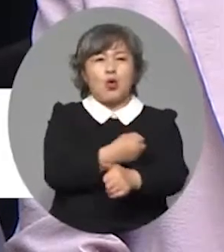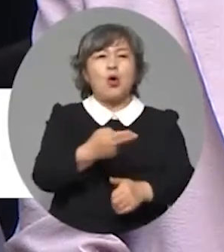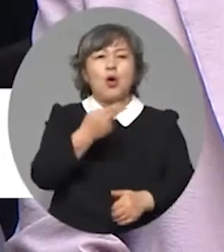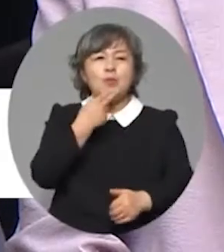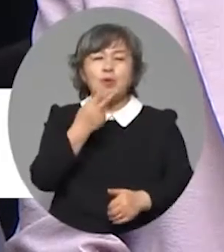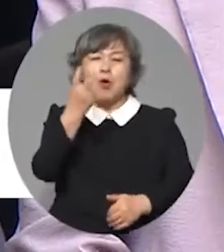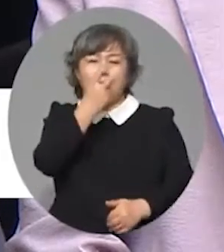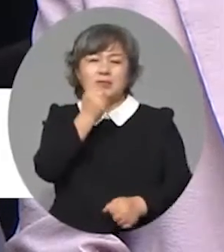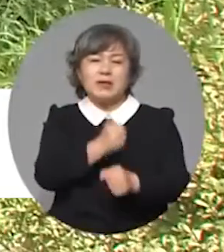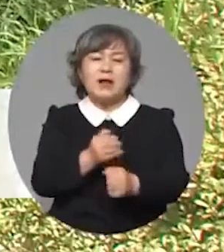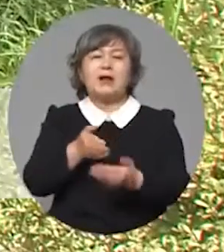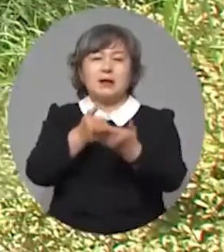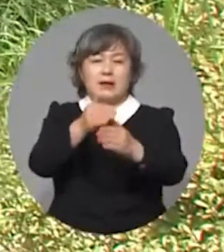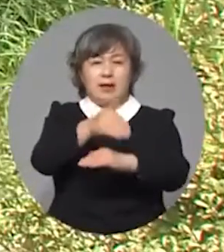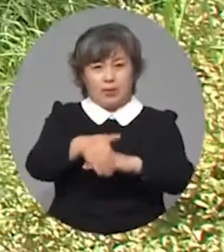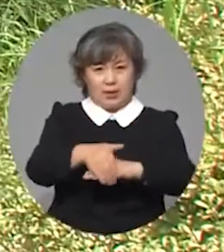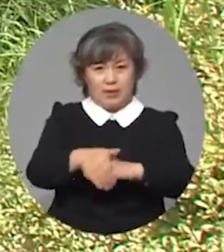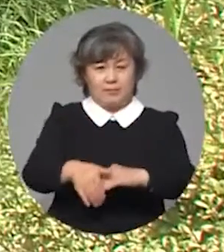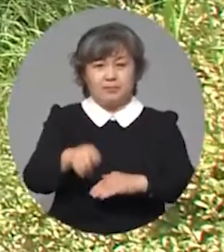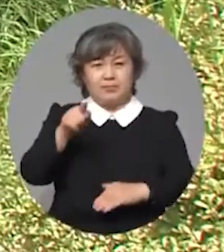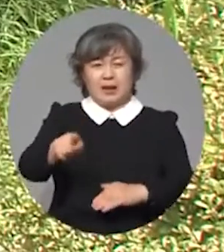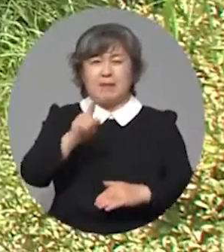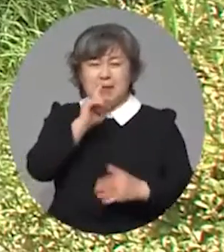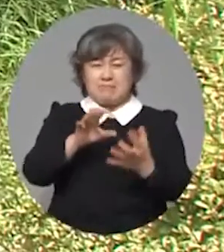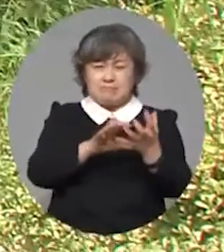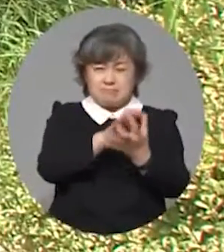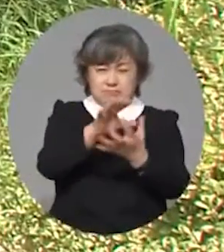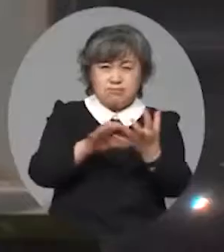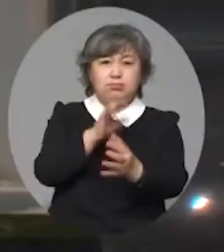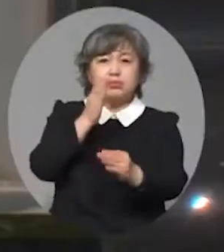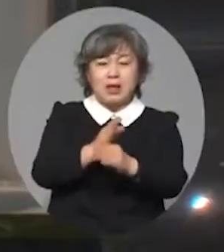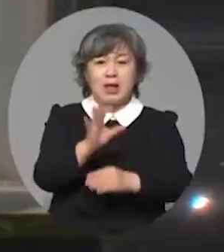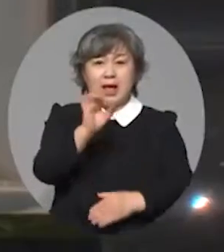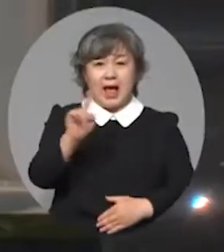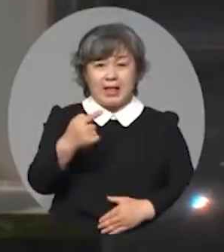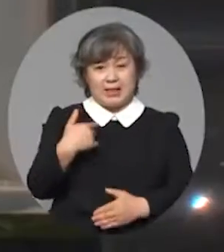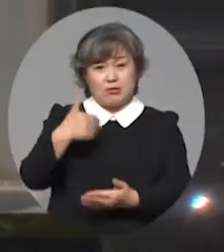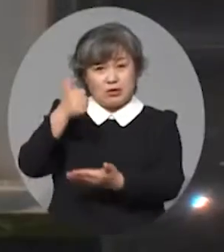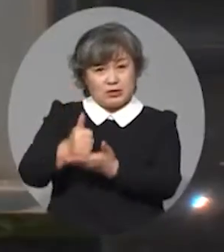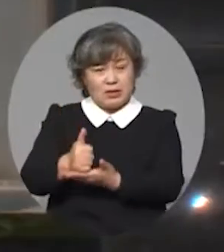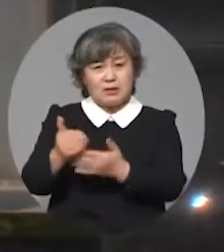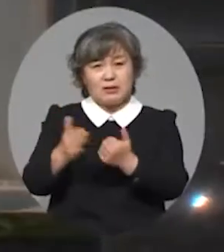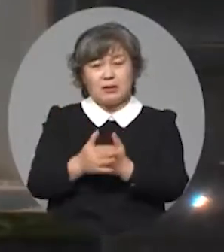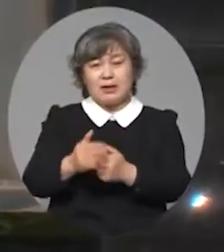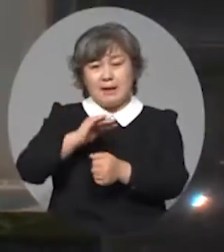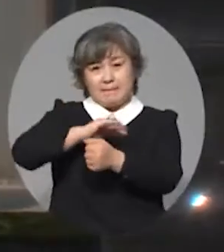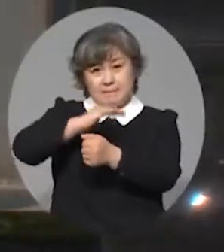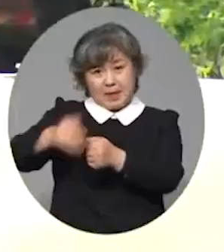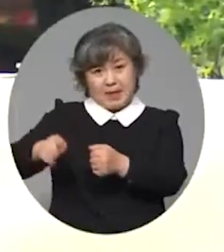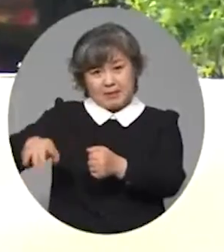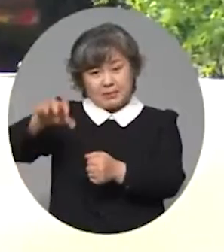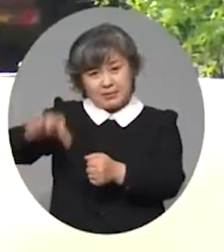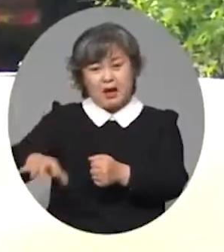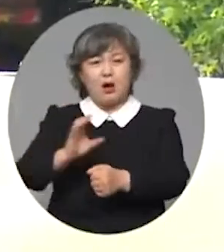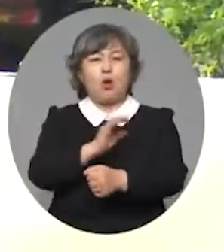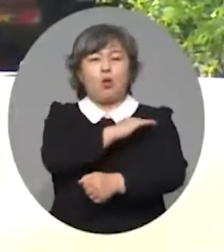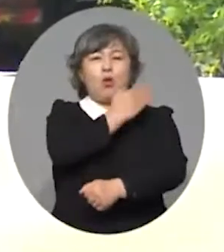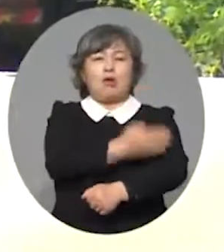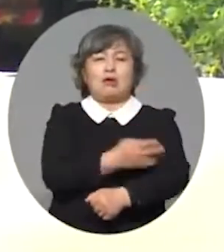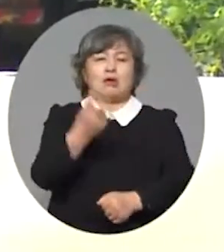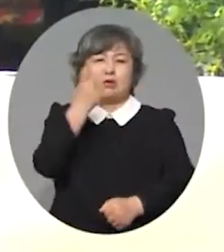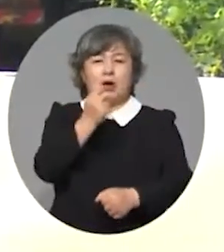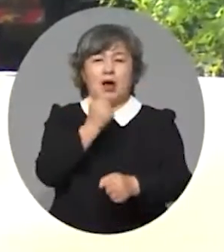등도 검토할 예정입니다. 이런 논란과 지적에 대해 안 전 위원장은 매립장 주변 지역 주민의 권리를 지키기